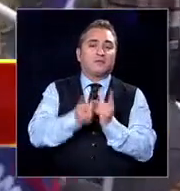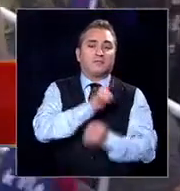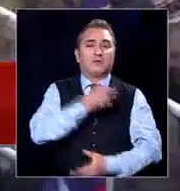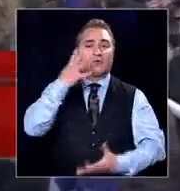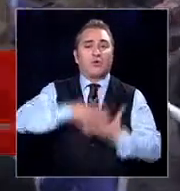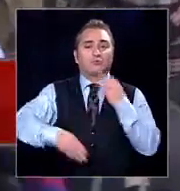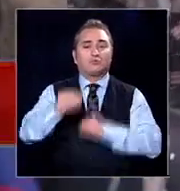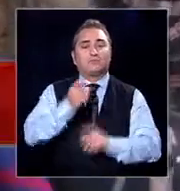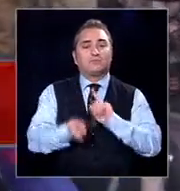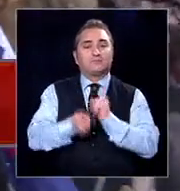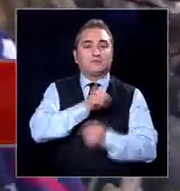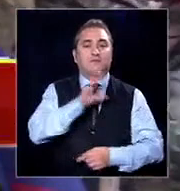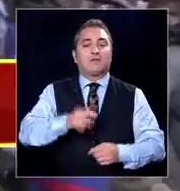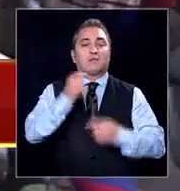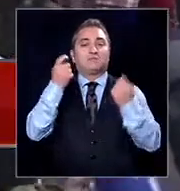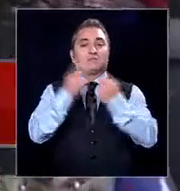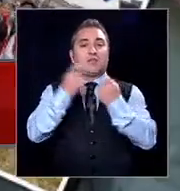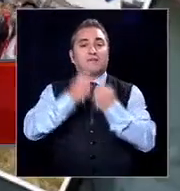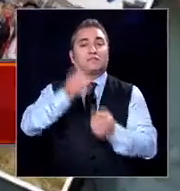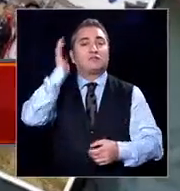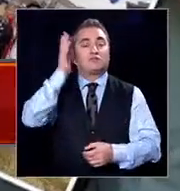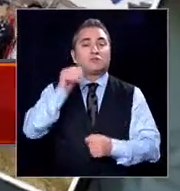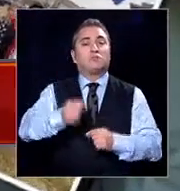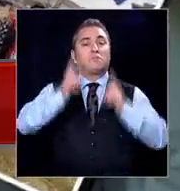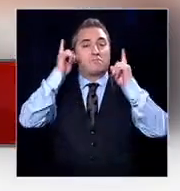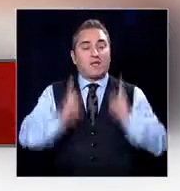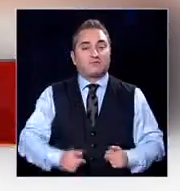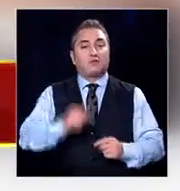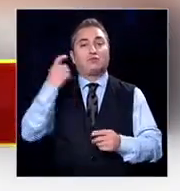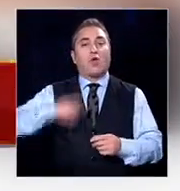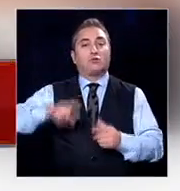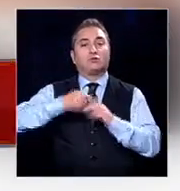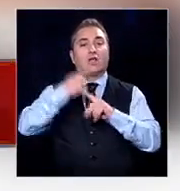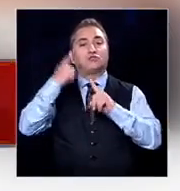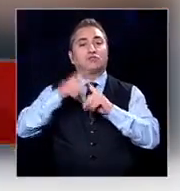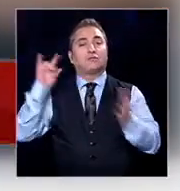kimi de bu savaşa giden bir başlangıç diyerek özel jetiyle gitti.